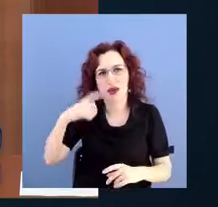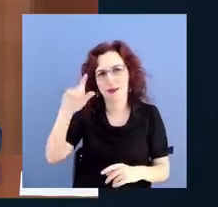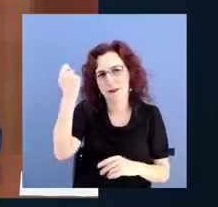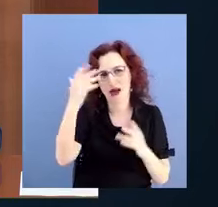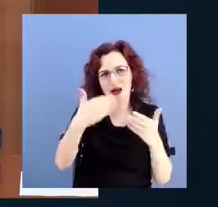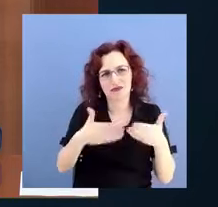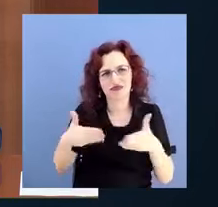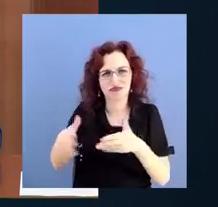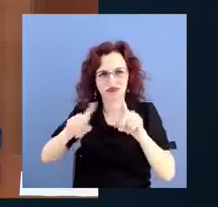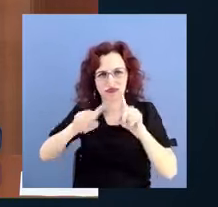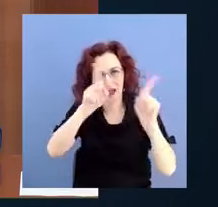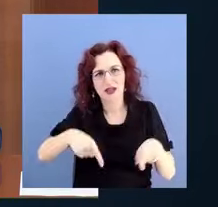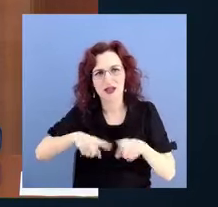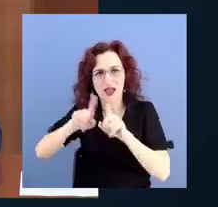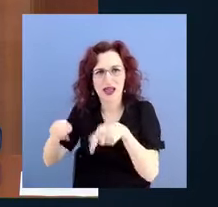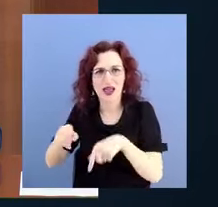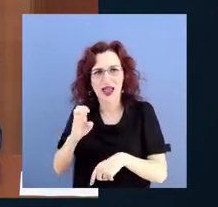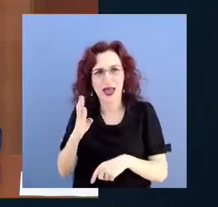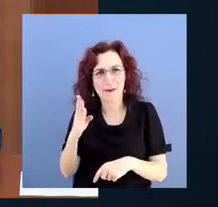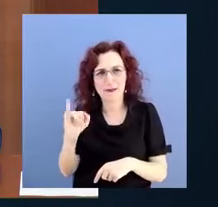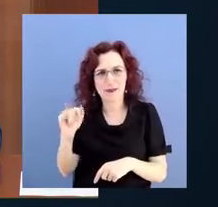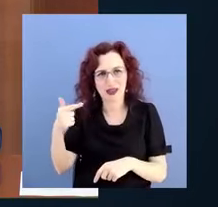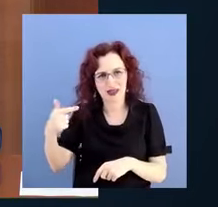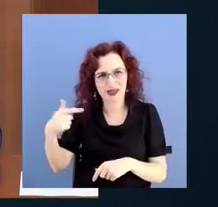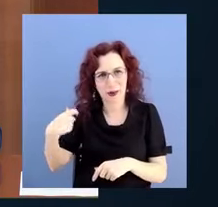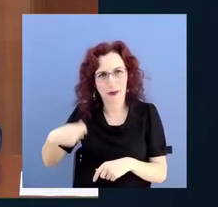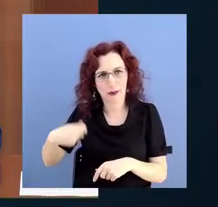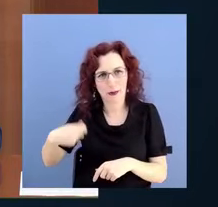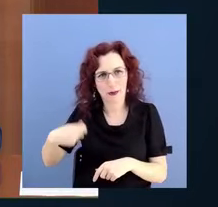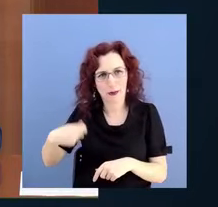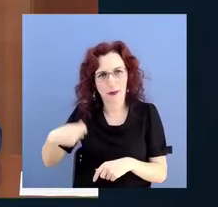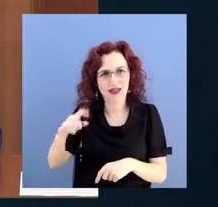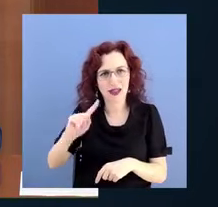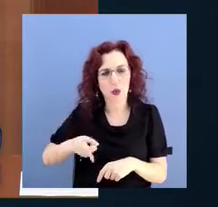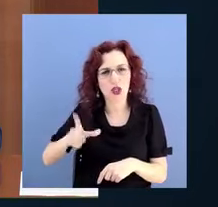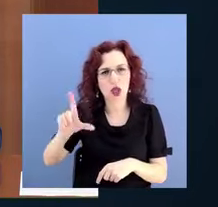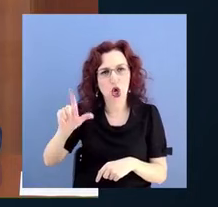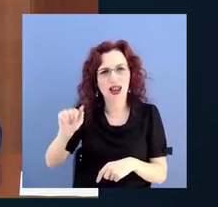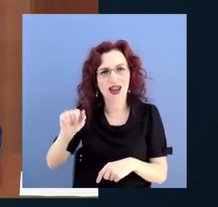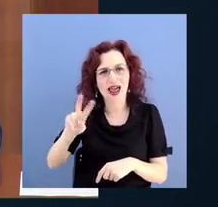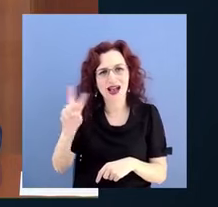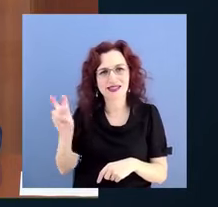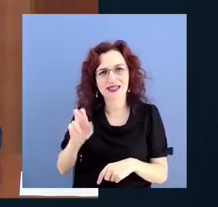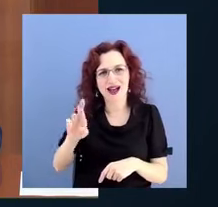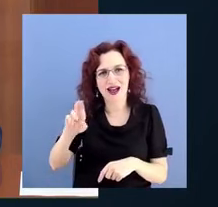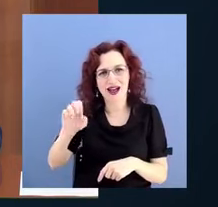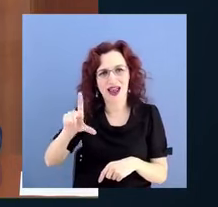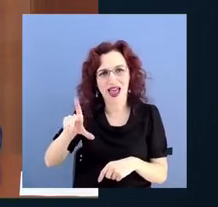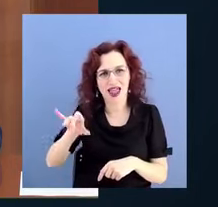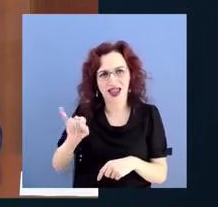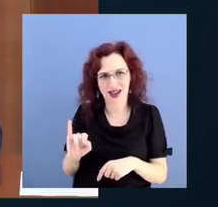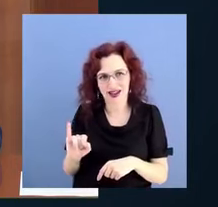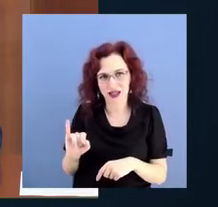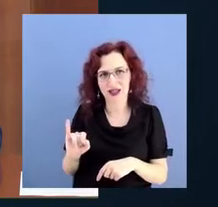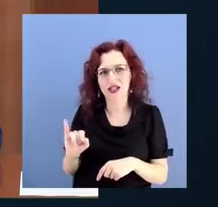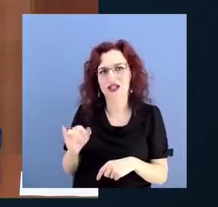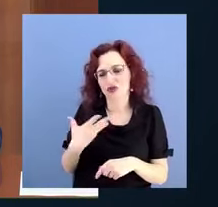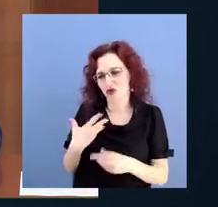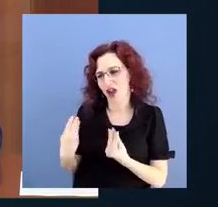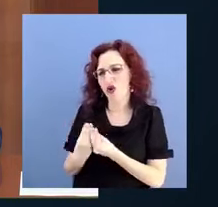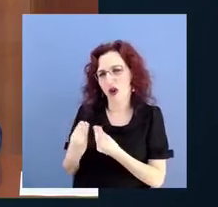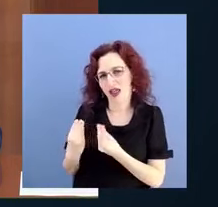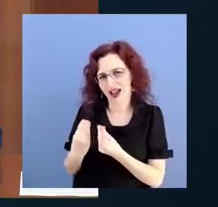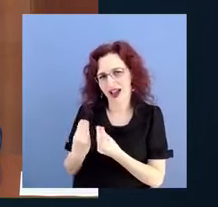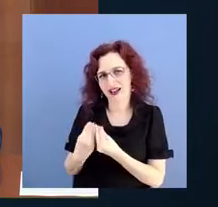di ebit che oggi è qui presidente guido lazzarelli a cui mi unisce una colleganza dovuta anche ad altri ruoli oltre che quelli della